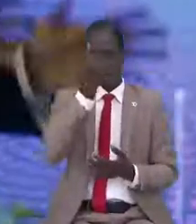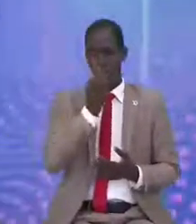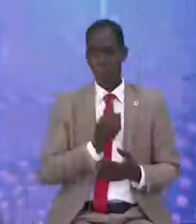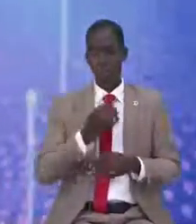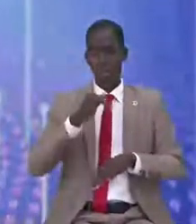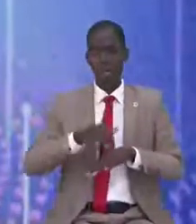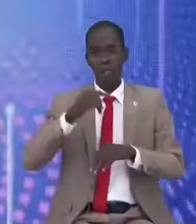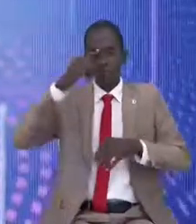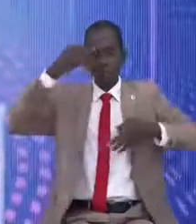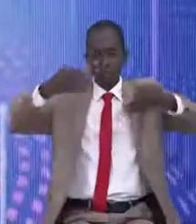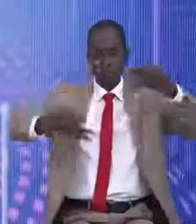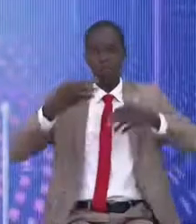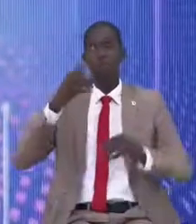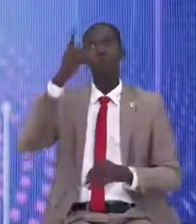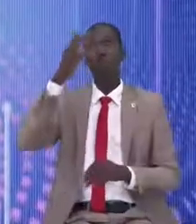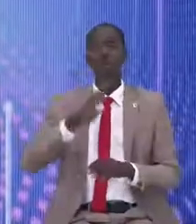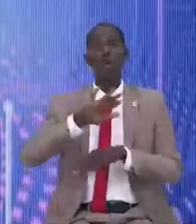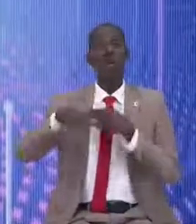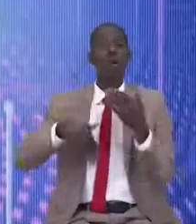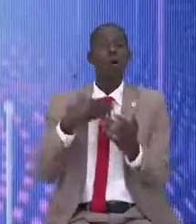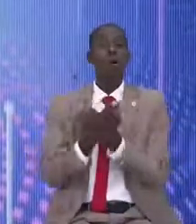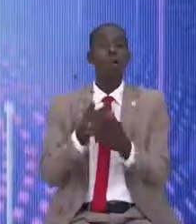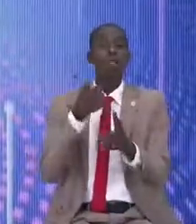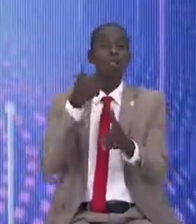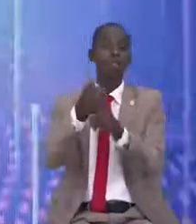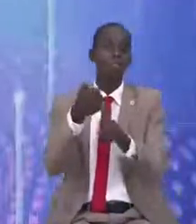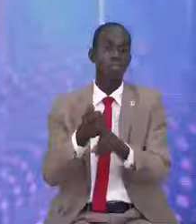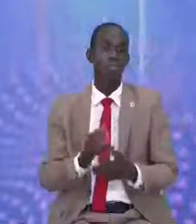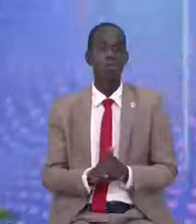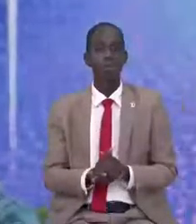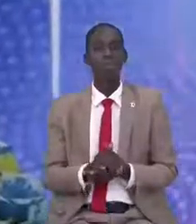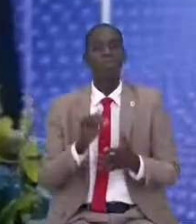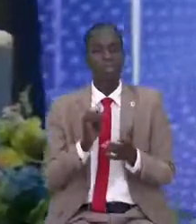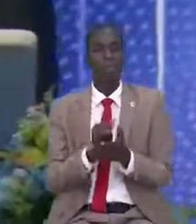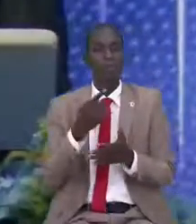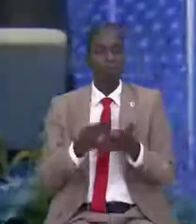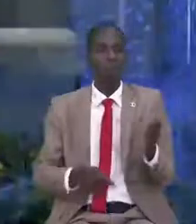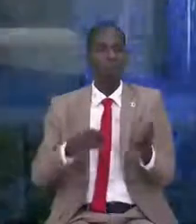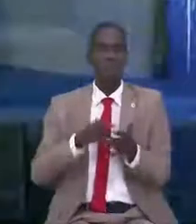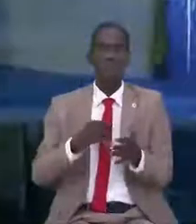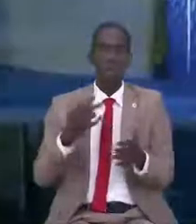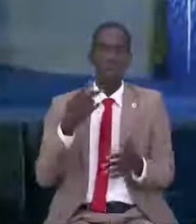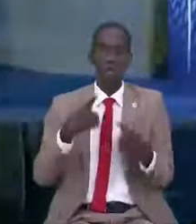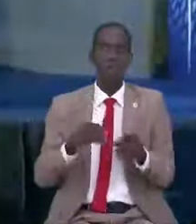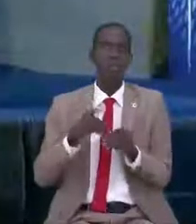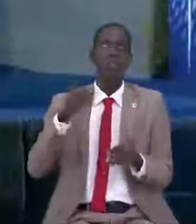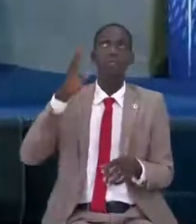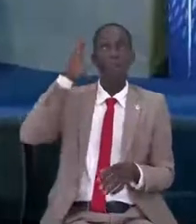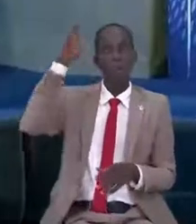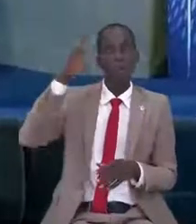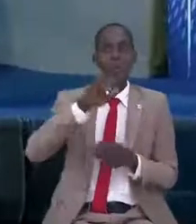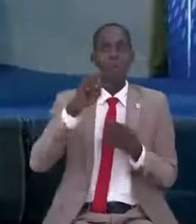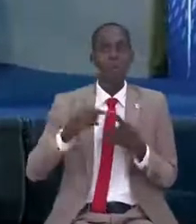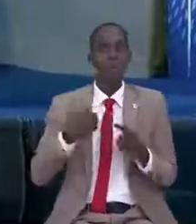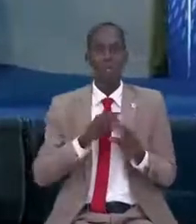jugement de Dieu tout seul. Cela parle du futur. Lorsque tu viendras